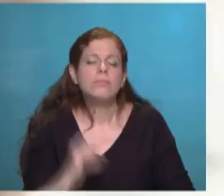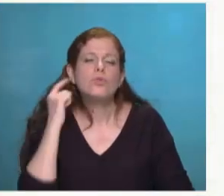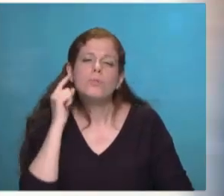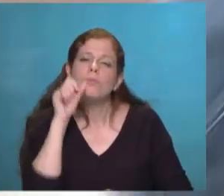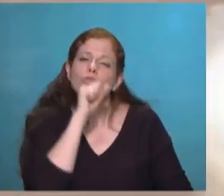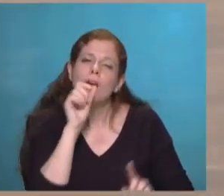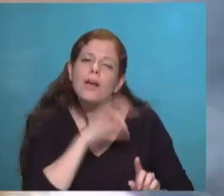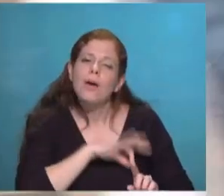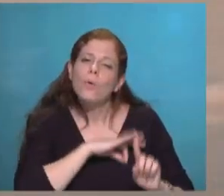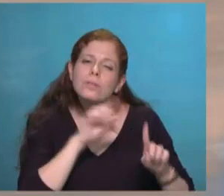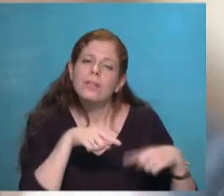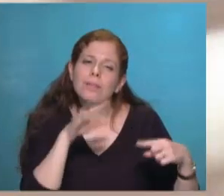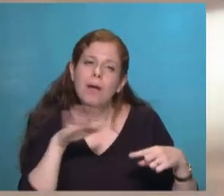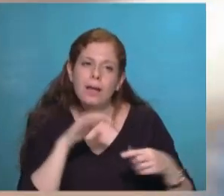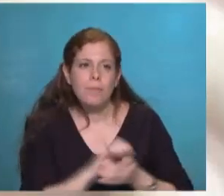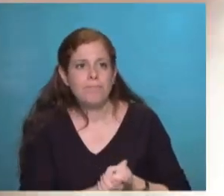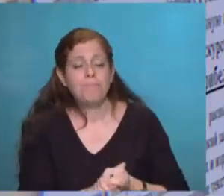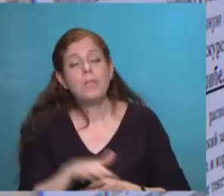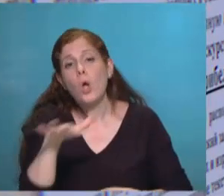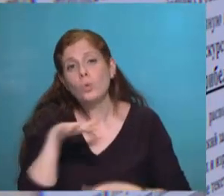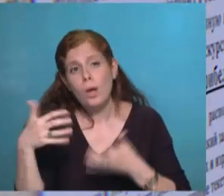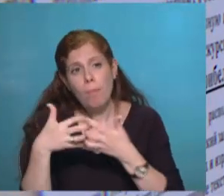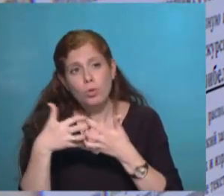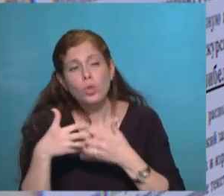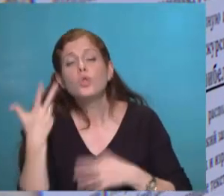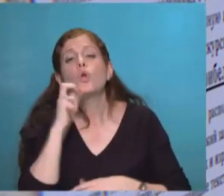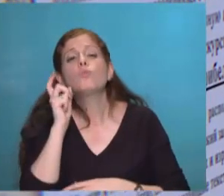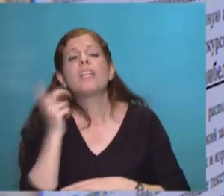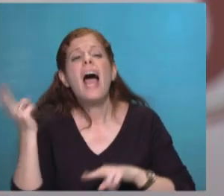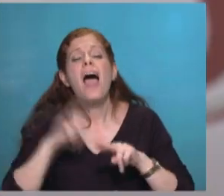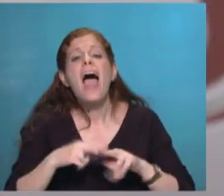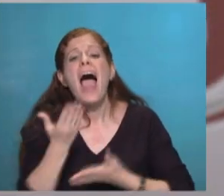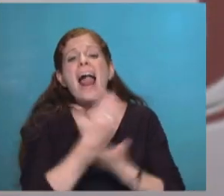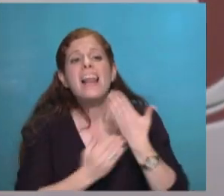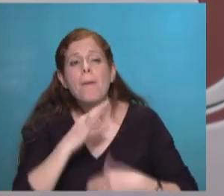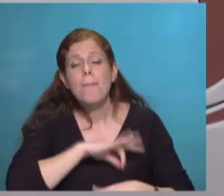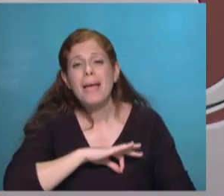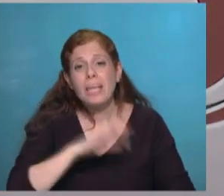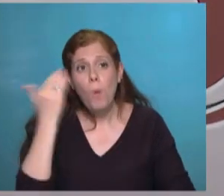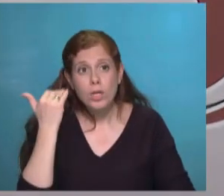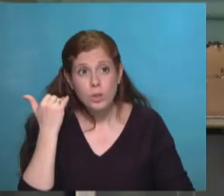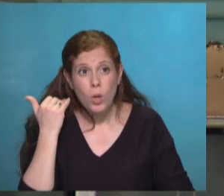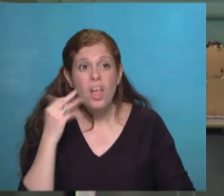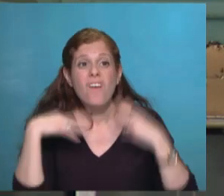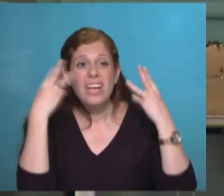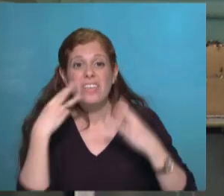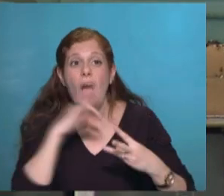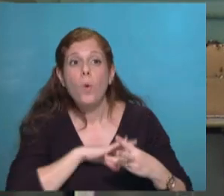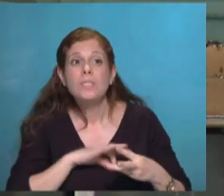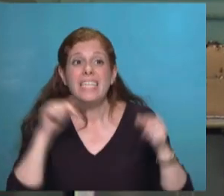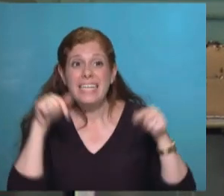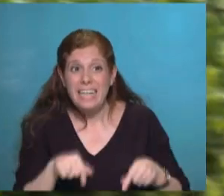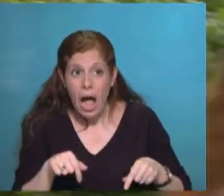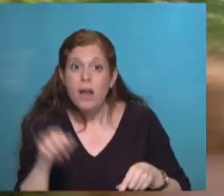שכונה יוד גימל באשדוד, כ-30 שנה אחרי העלייה הגדולה מברית המועצות, והשפה הרוסית כאן